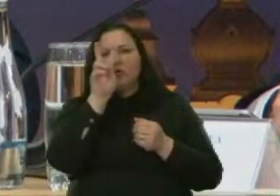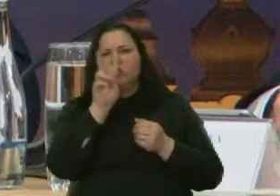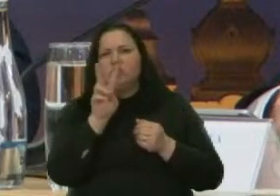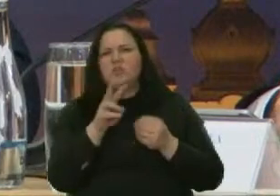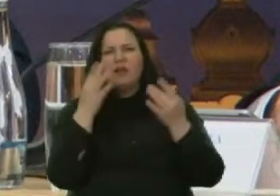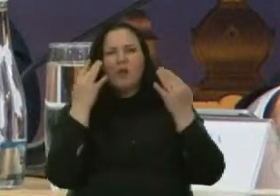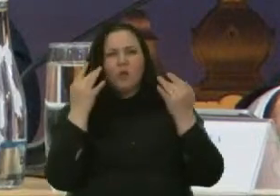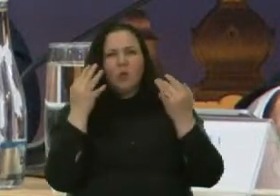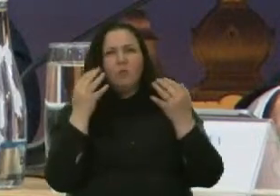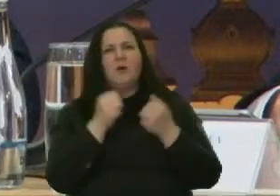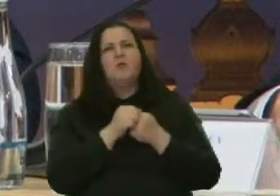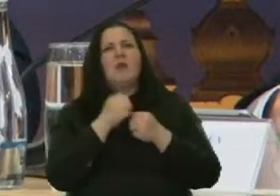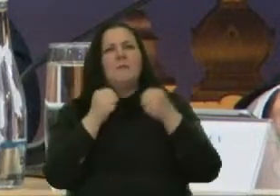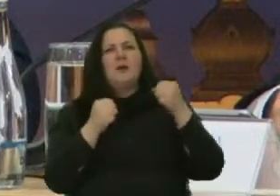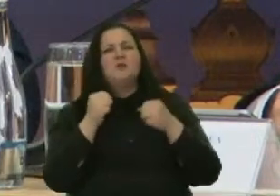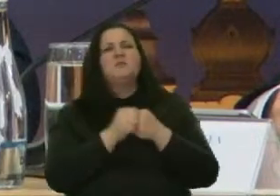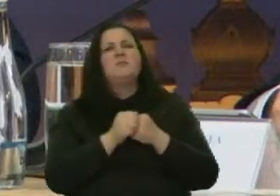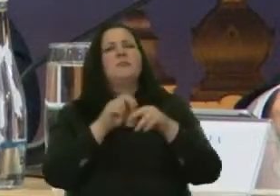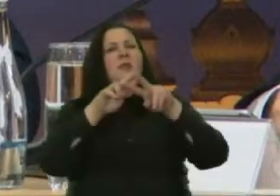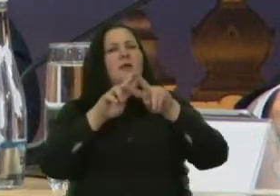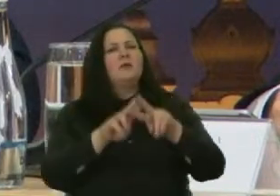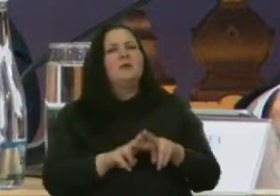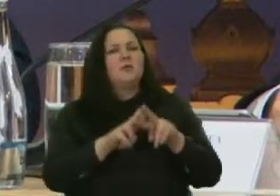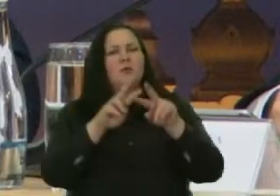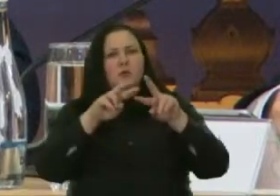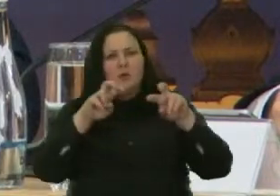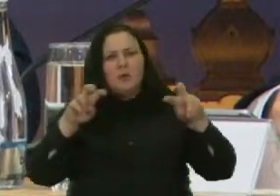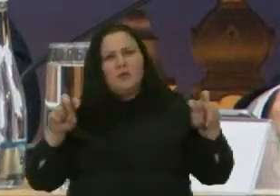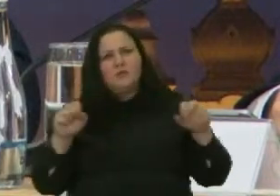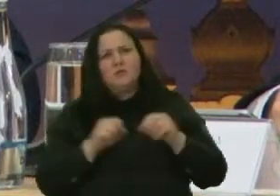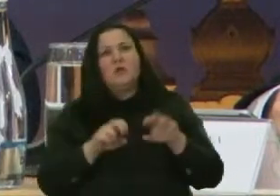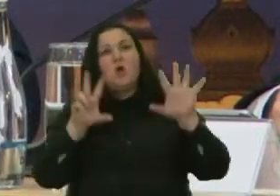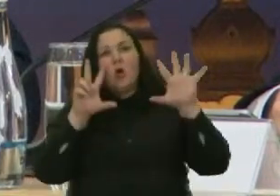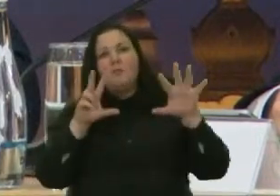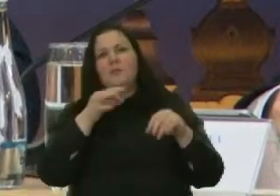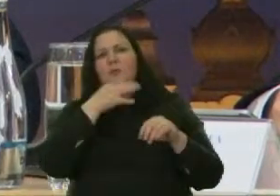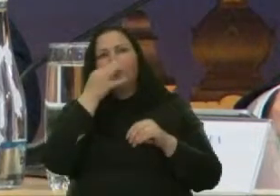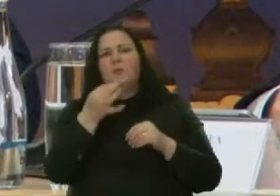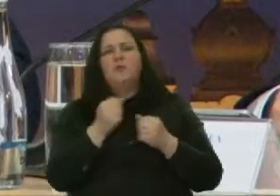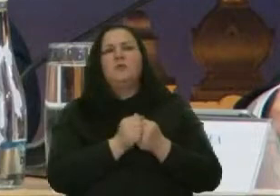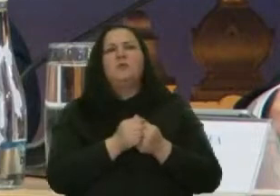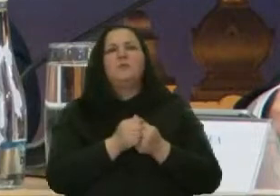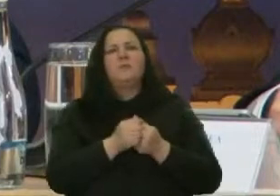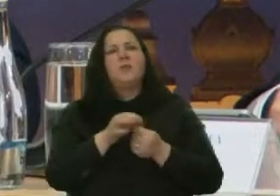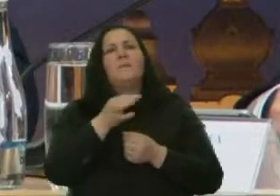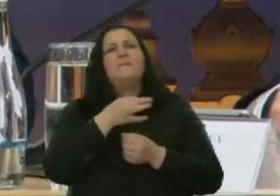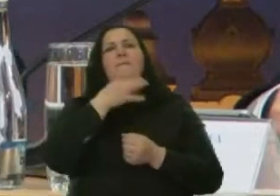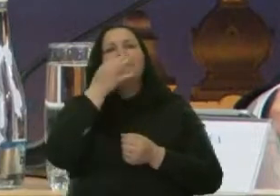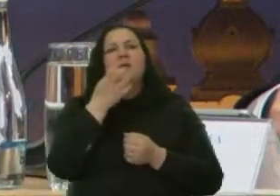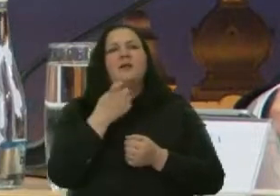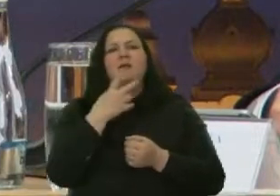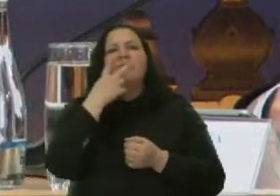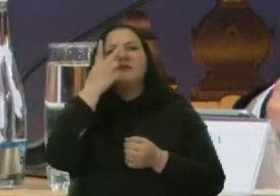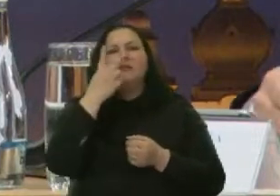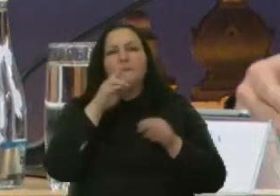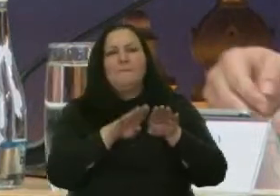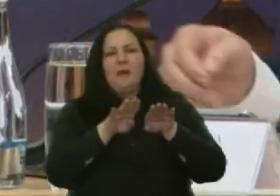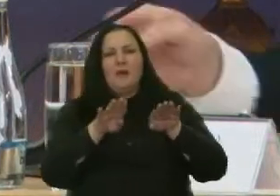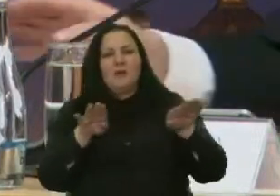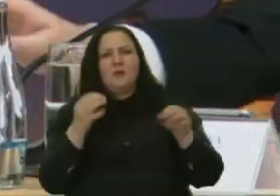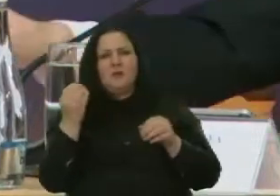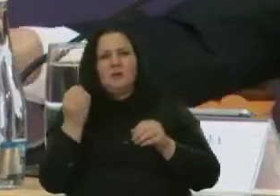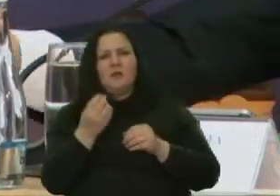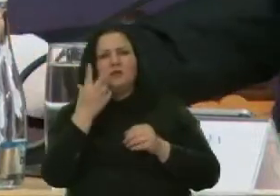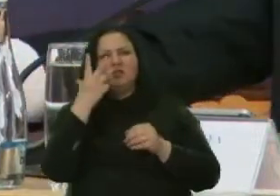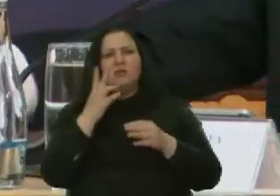la la mașină au rămas în analiză opt propuneri propuneri care vizează parcări pentru mașini la